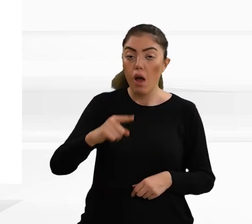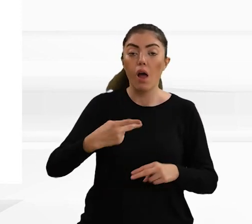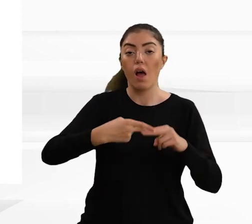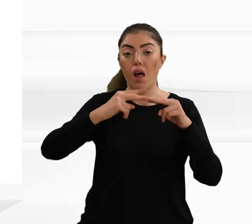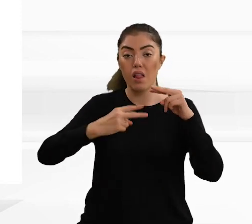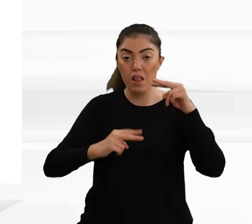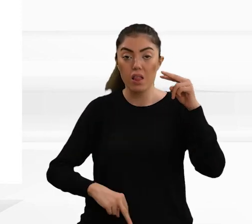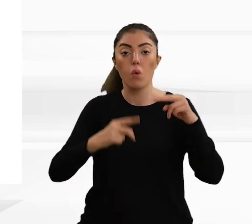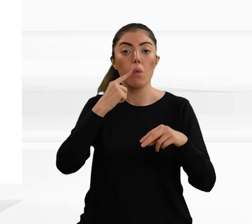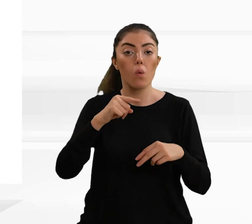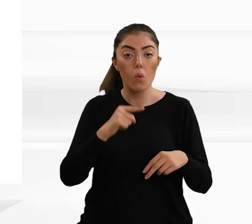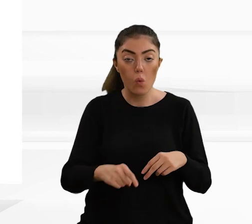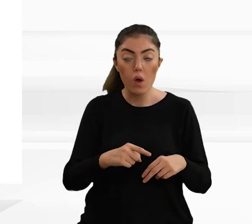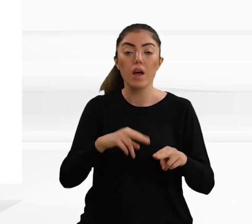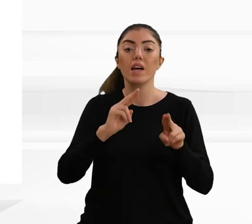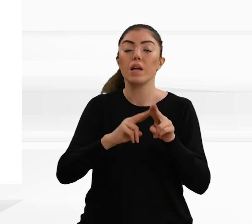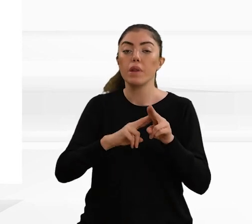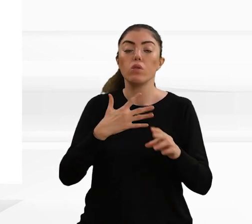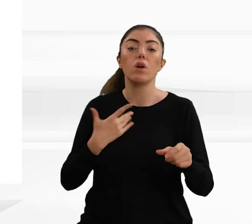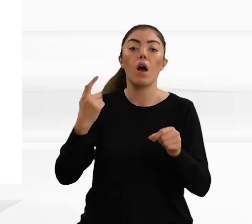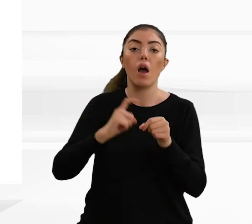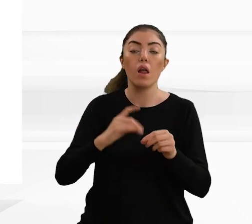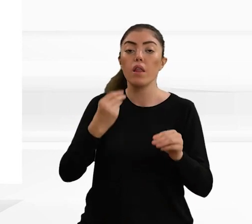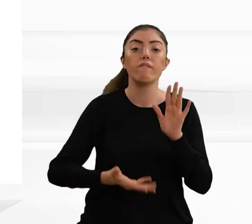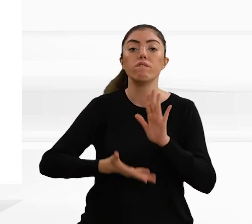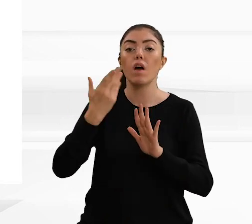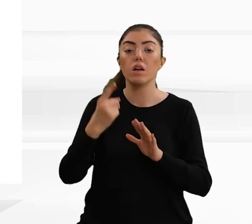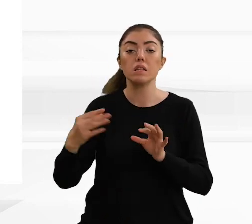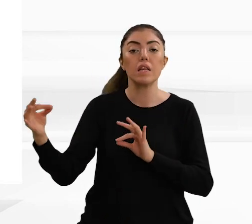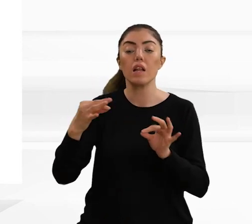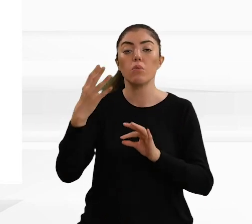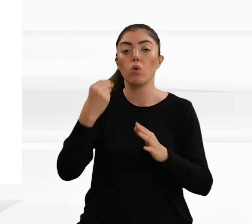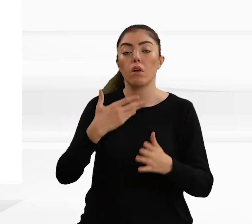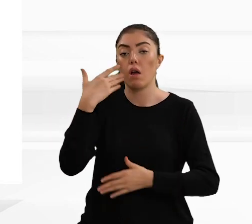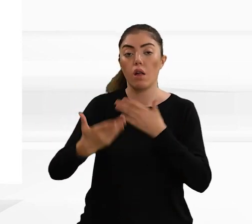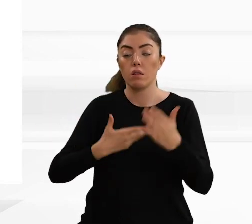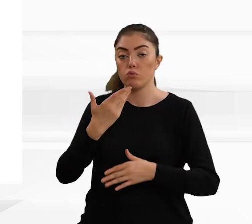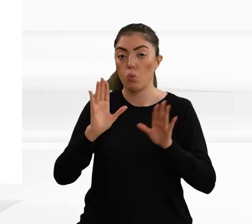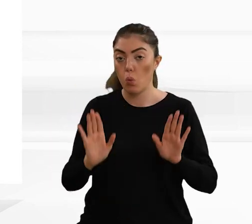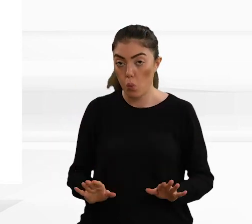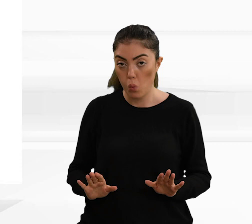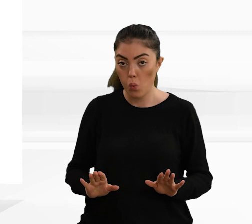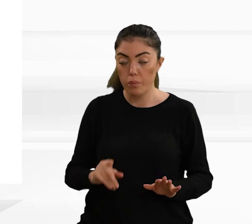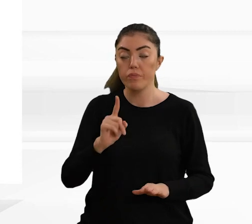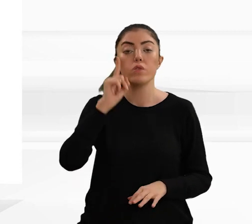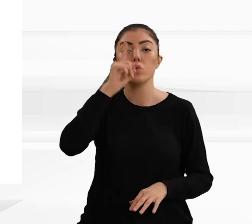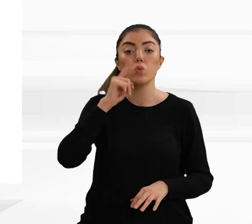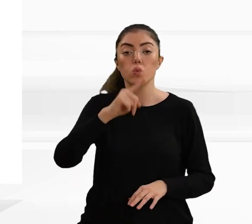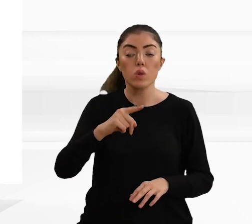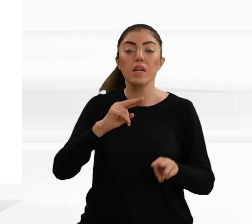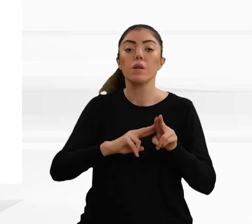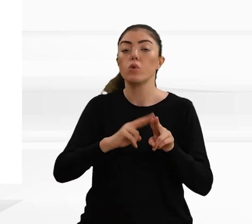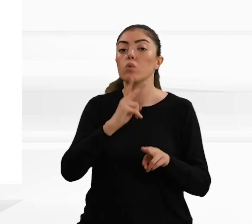alt dallarından Klimatoloji ile daha fazla ilişkili olduğu görülür Çünkü